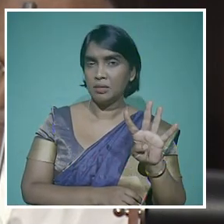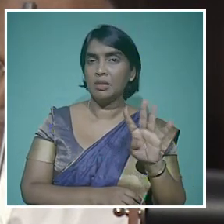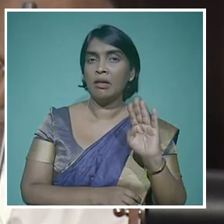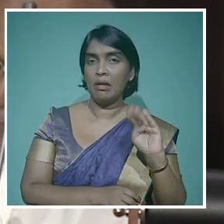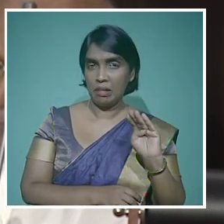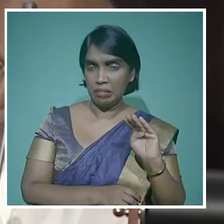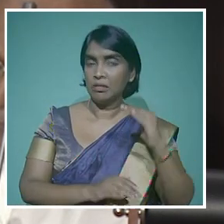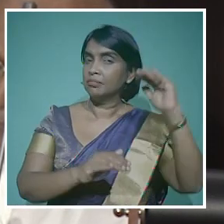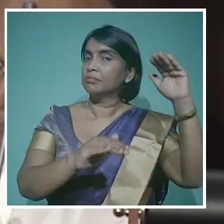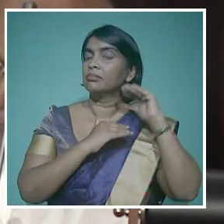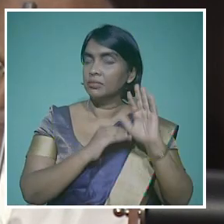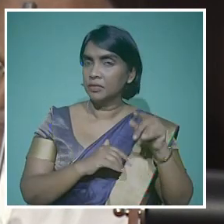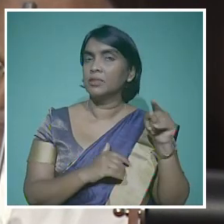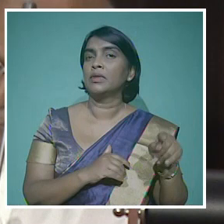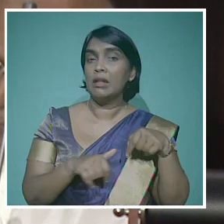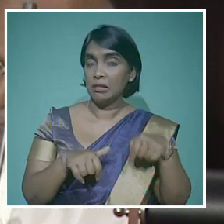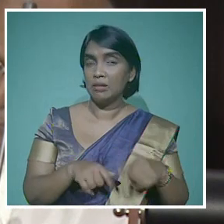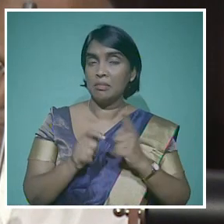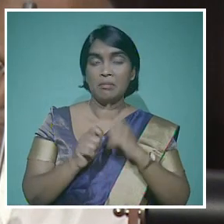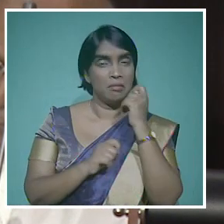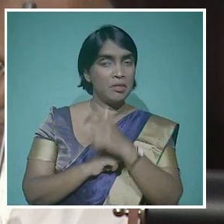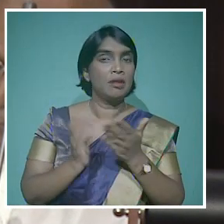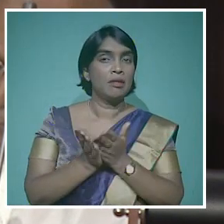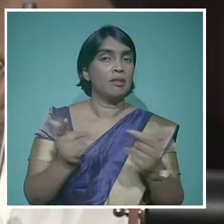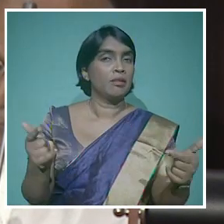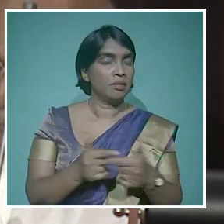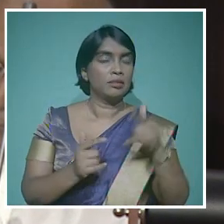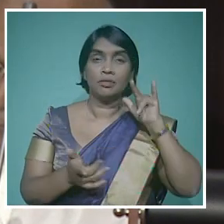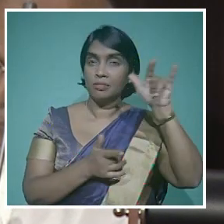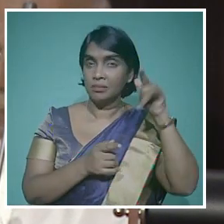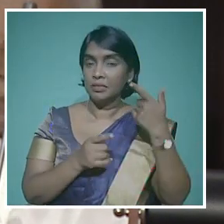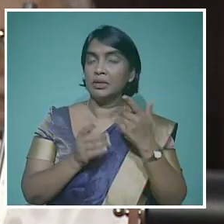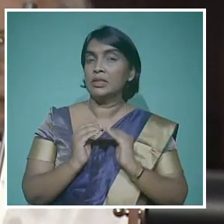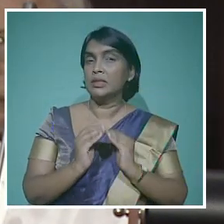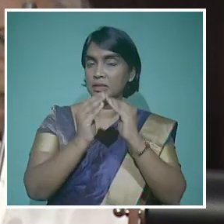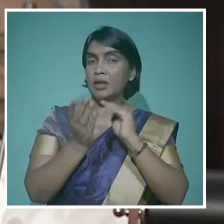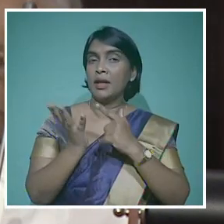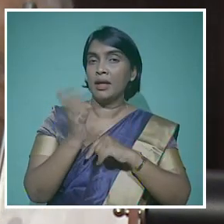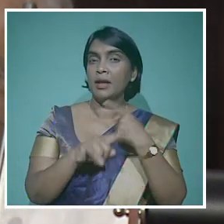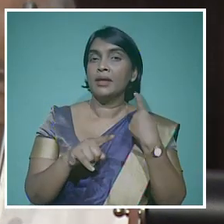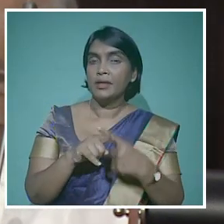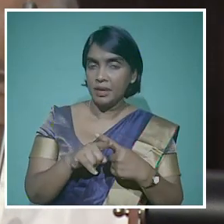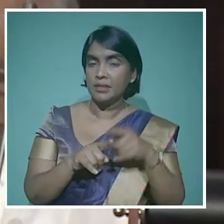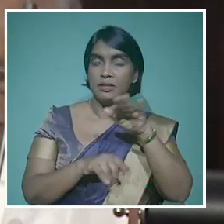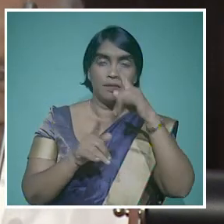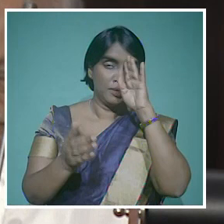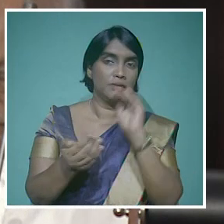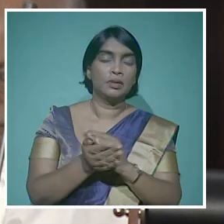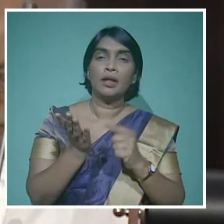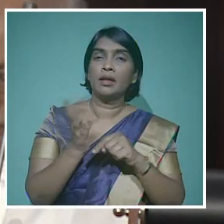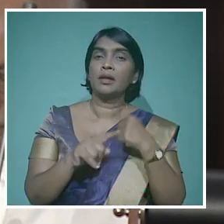8504 40 ආනයනය කිරීමේදී දැනට අයකරු ලබන වරාය ගුවන්තොටුපළ සංවර්ධන බදු හා සමාජ ආරක්ෂණ